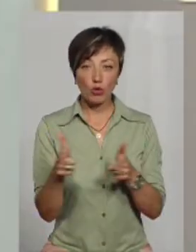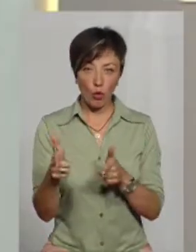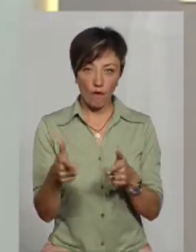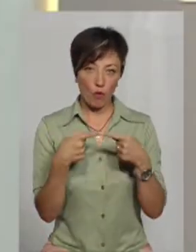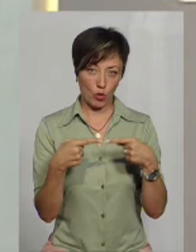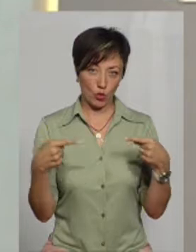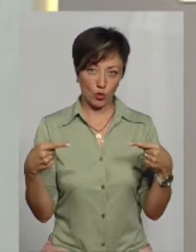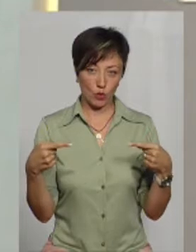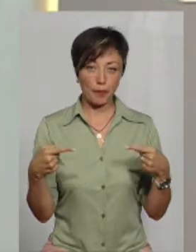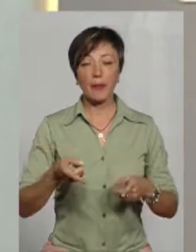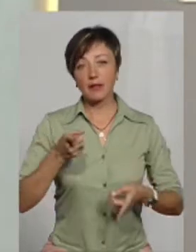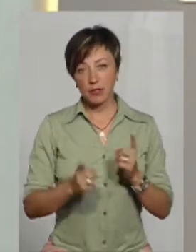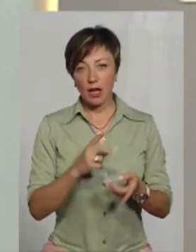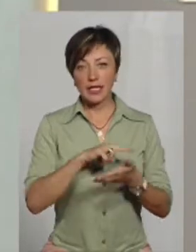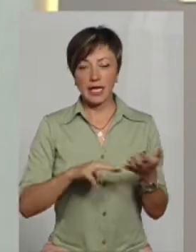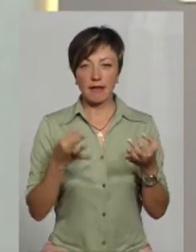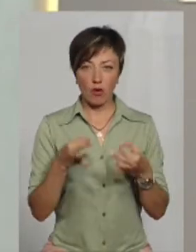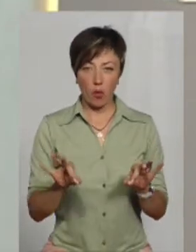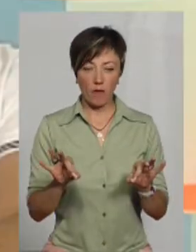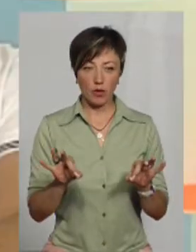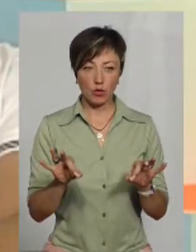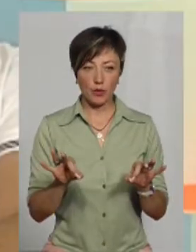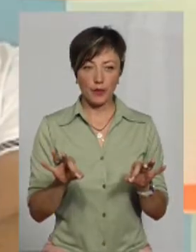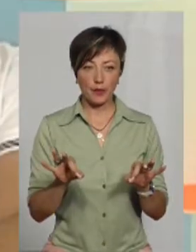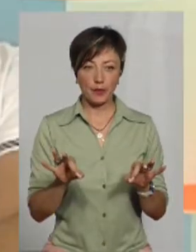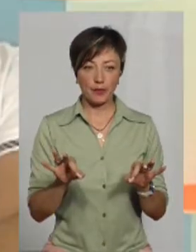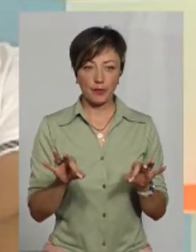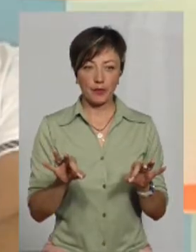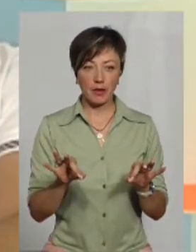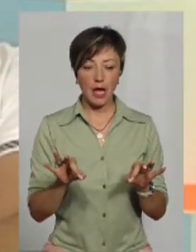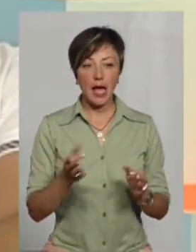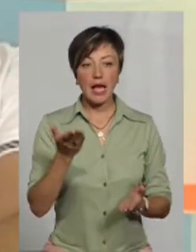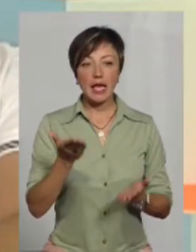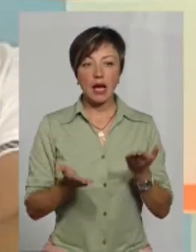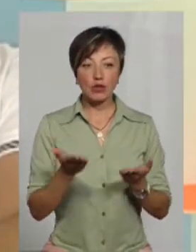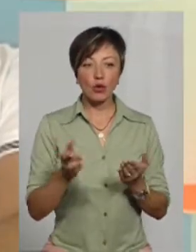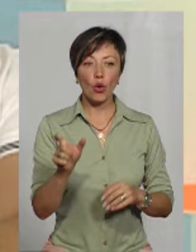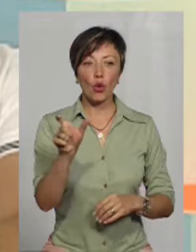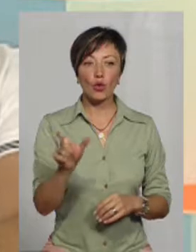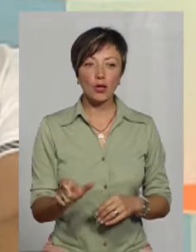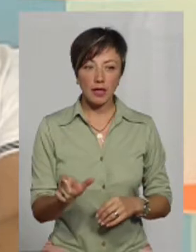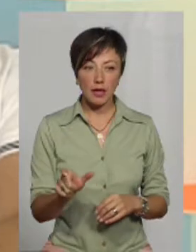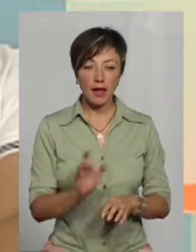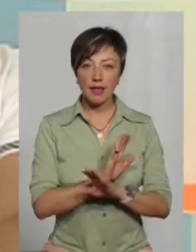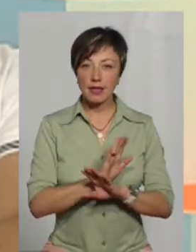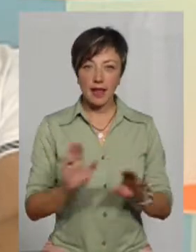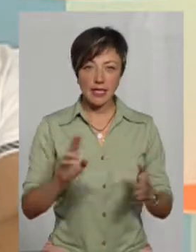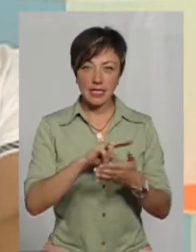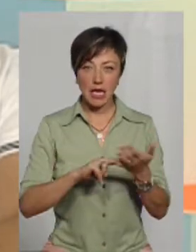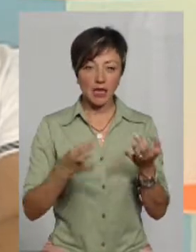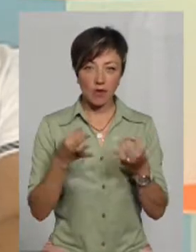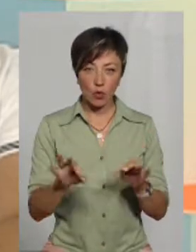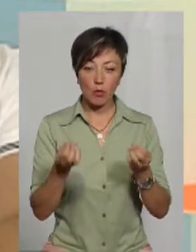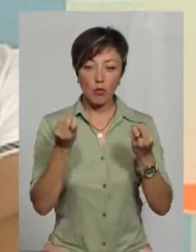готового продукту. Звичайно, сертифікованими також. Ось. Якщо ж людина не сертифікується, а